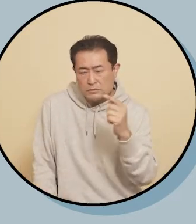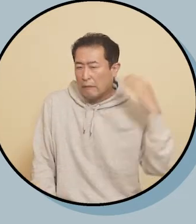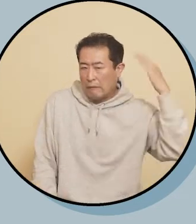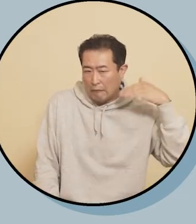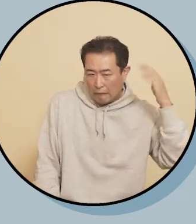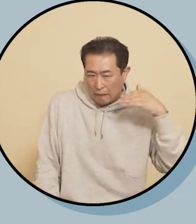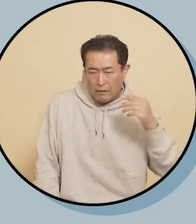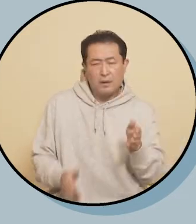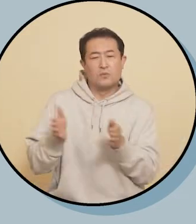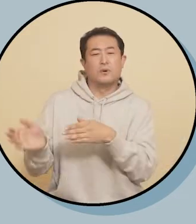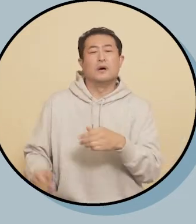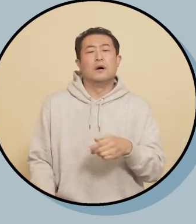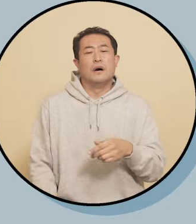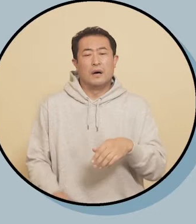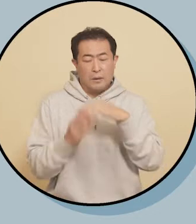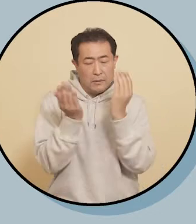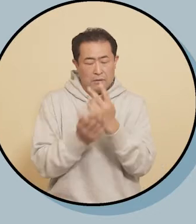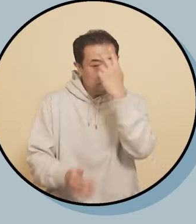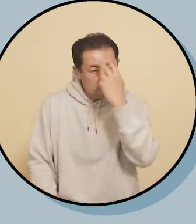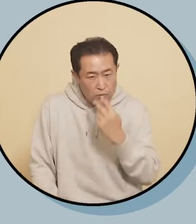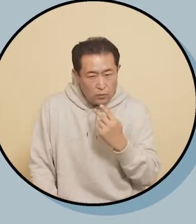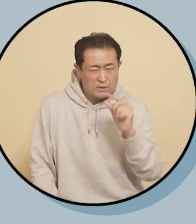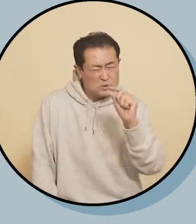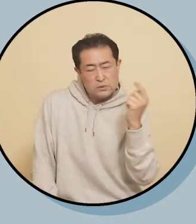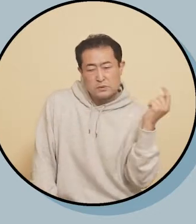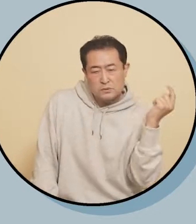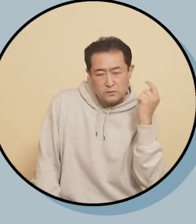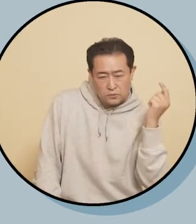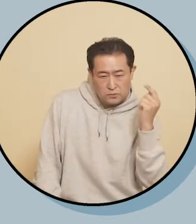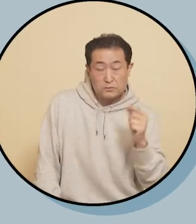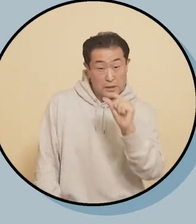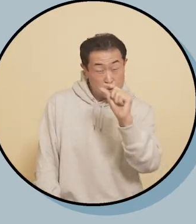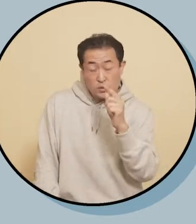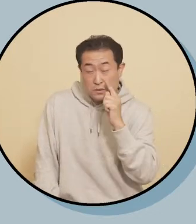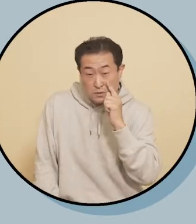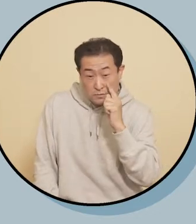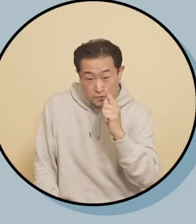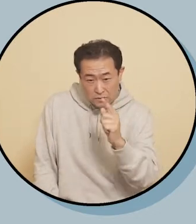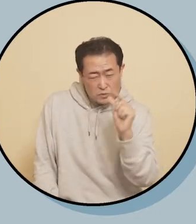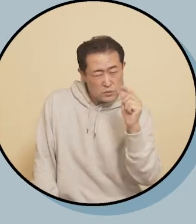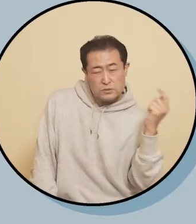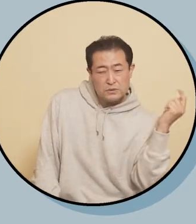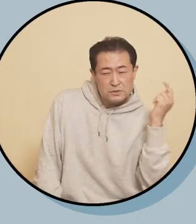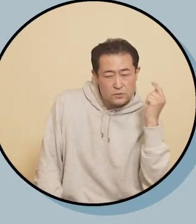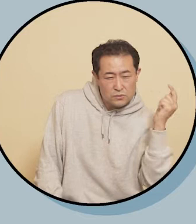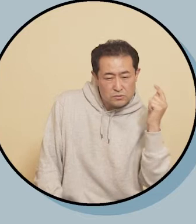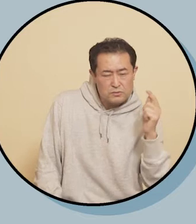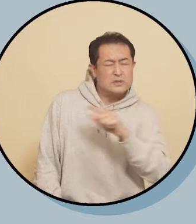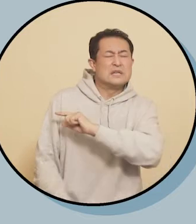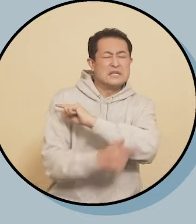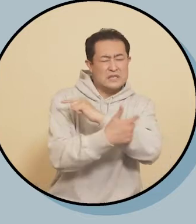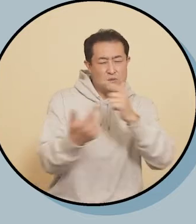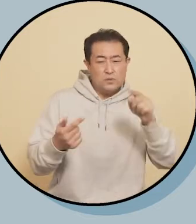と逆に全く見えないけど少し聞こえる一つ少し見えて少し聞こえるという人とさまざまなた